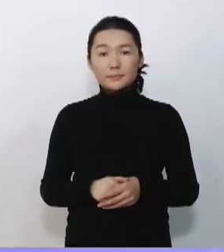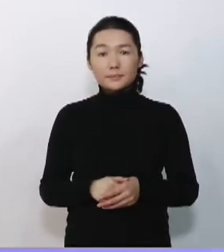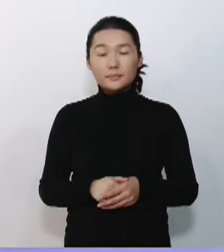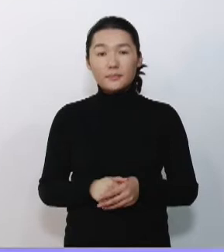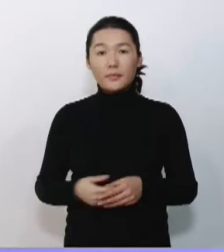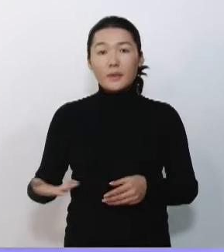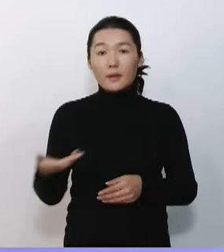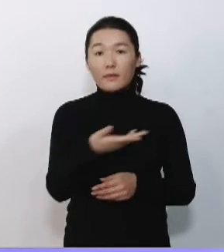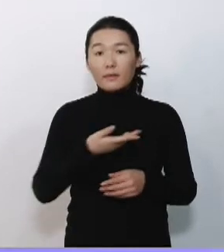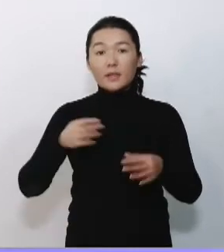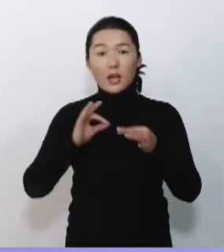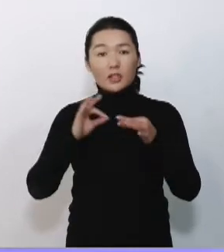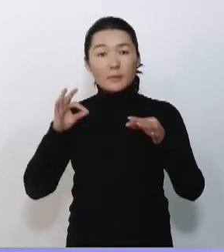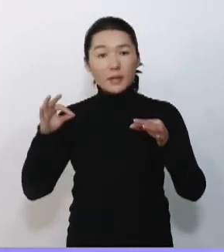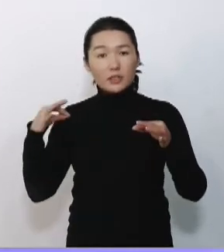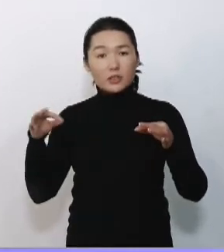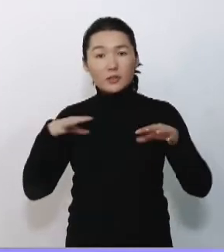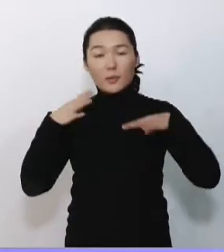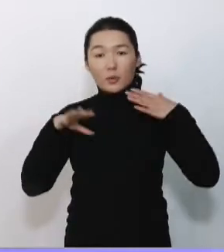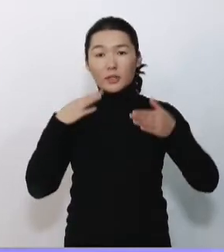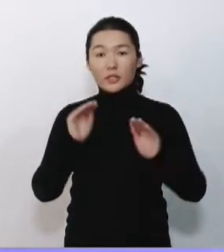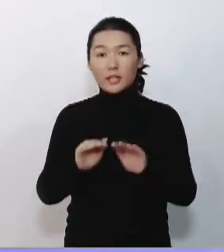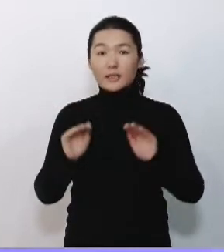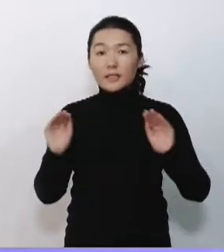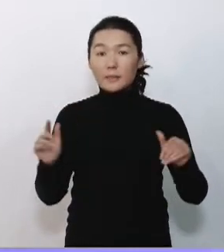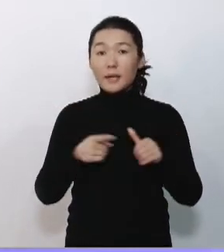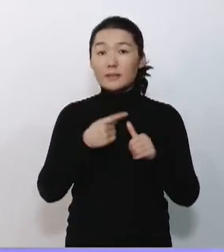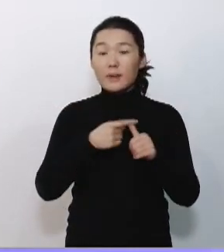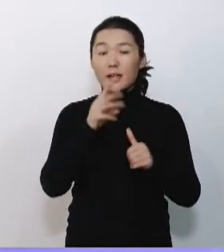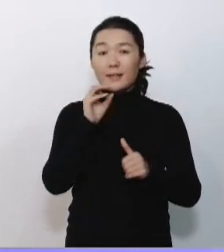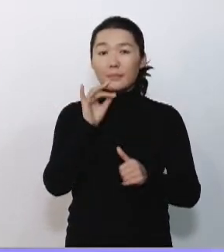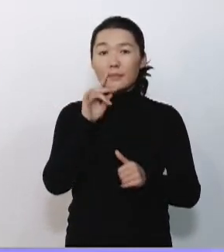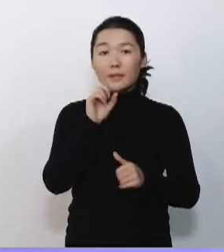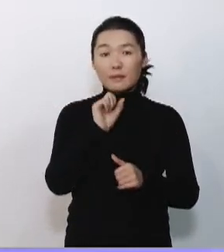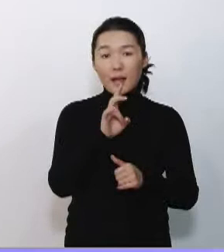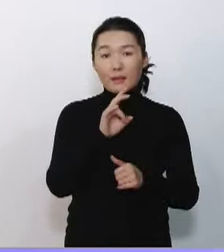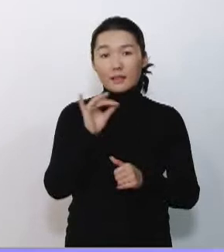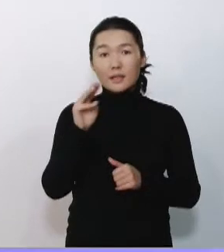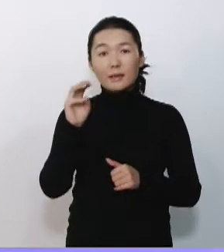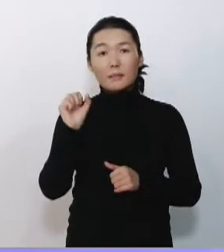В нашем логическом упражнении ребят звали Мерлан и Марлен.